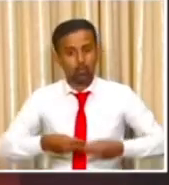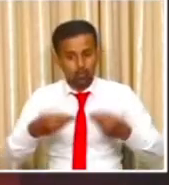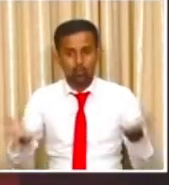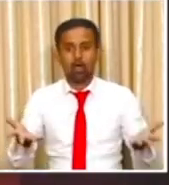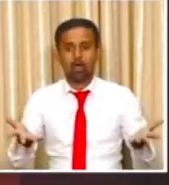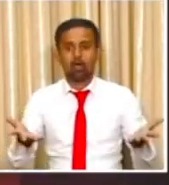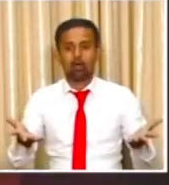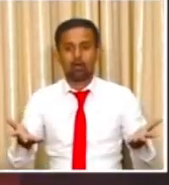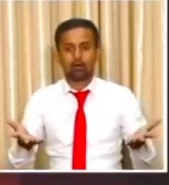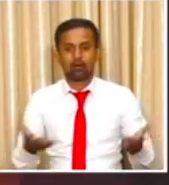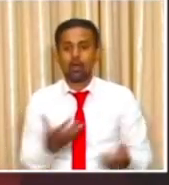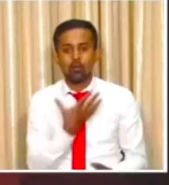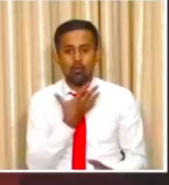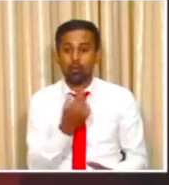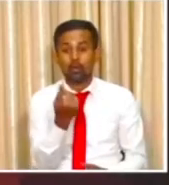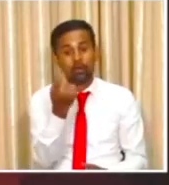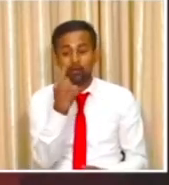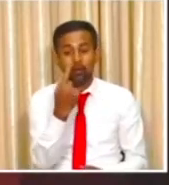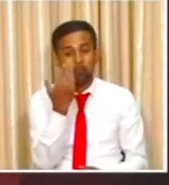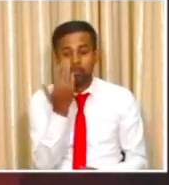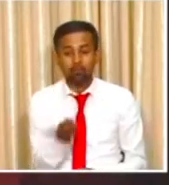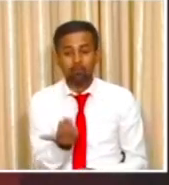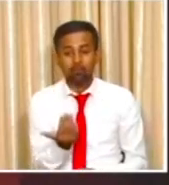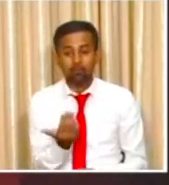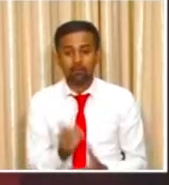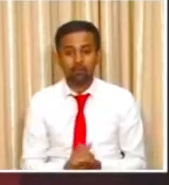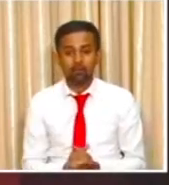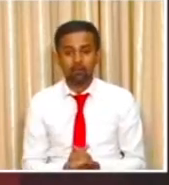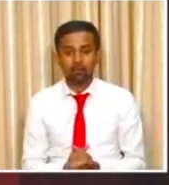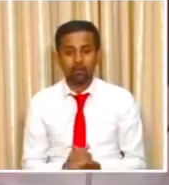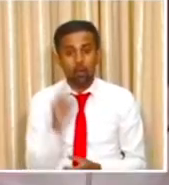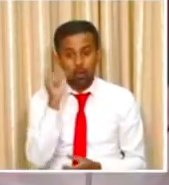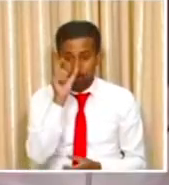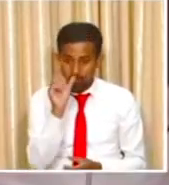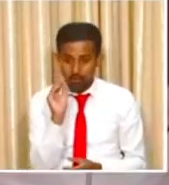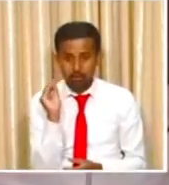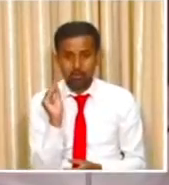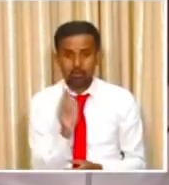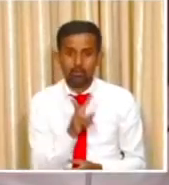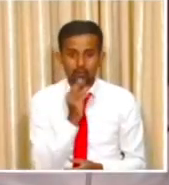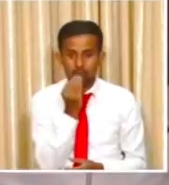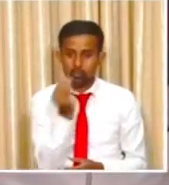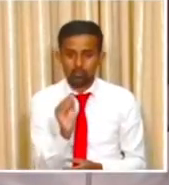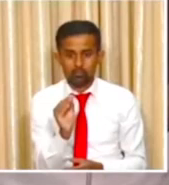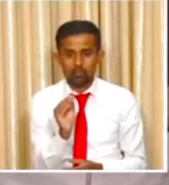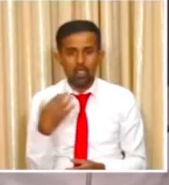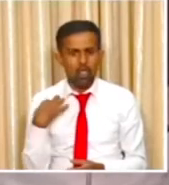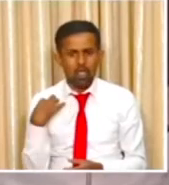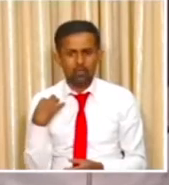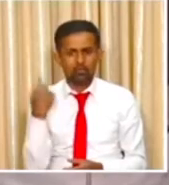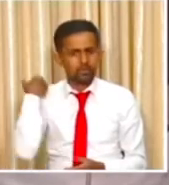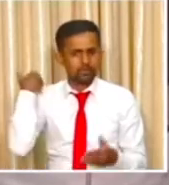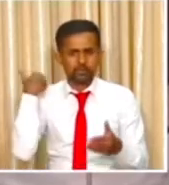දුන්නා. ඒක බොරු කියලා ඔබතුමා හෙට උදේට ඔප්පු කරන්න. හොයලා බලන්න දිවාහාරය දුන්නද කියලා. නමුත් නිලැඳුම් එදා